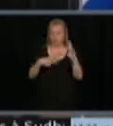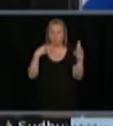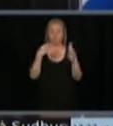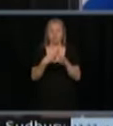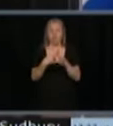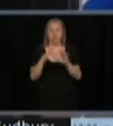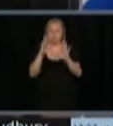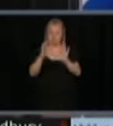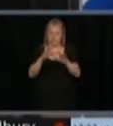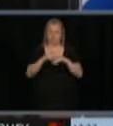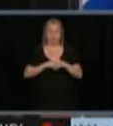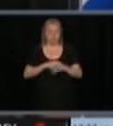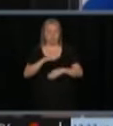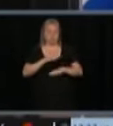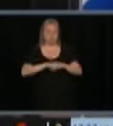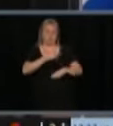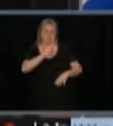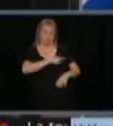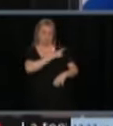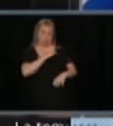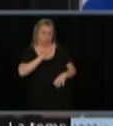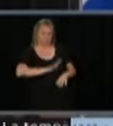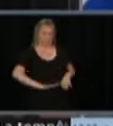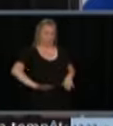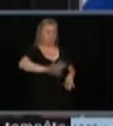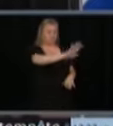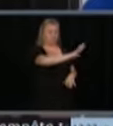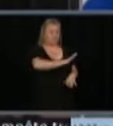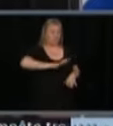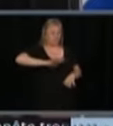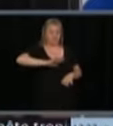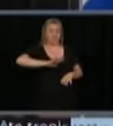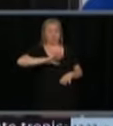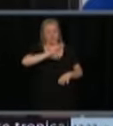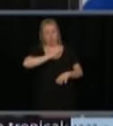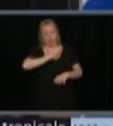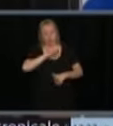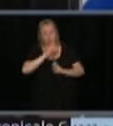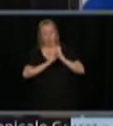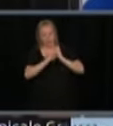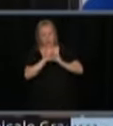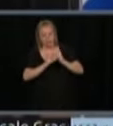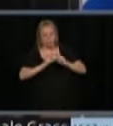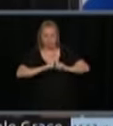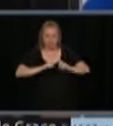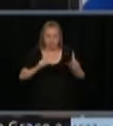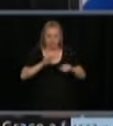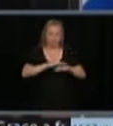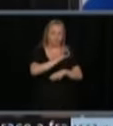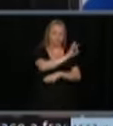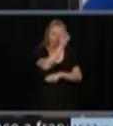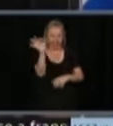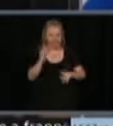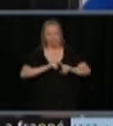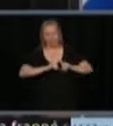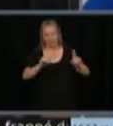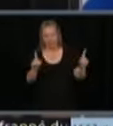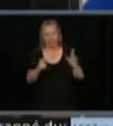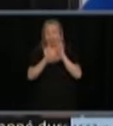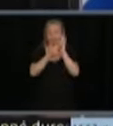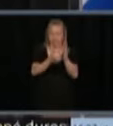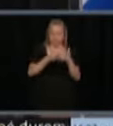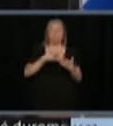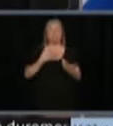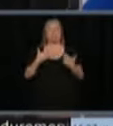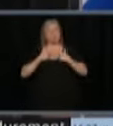côté du gouvernement fédéral. Prenons juste, par exemple, le réseau de la santé, le réseau de l'éducation avec la rentrée scolaire. Donc,